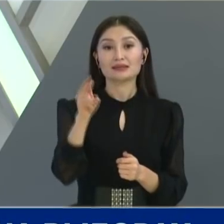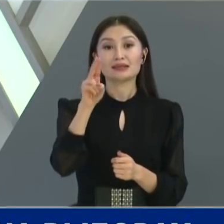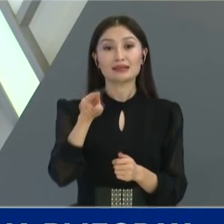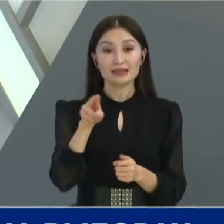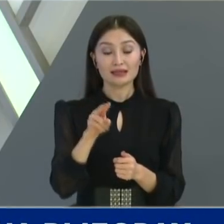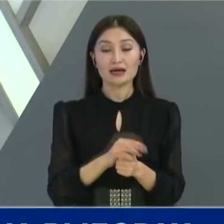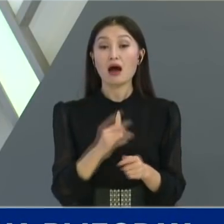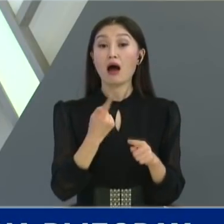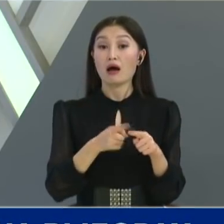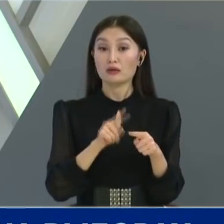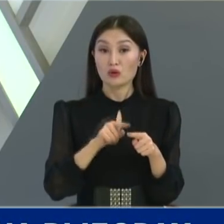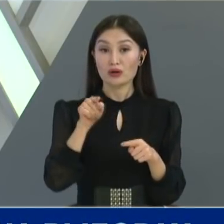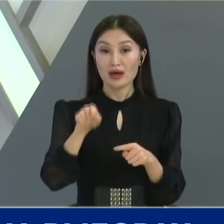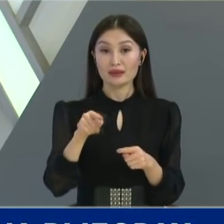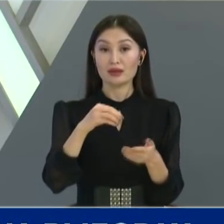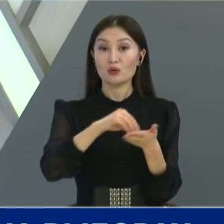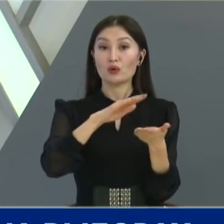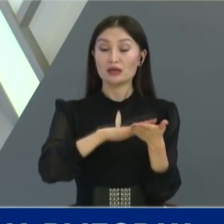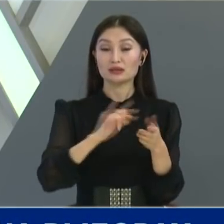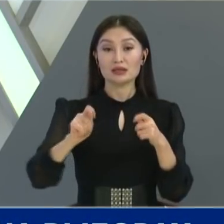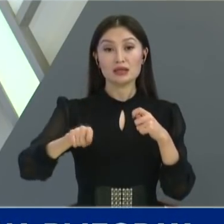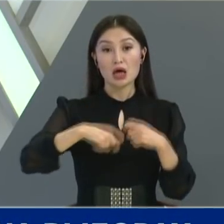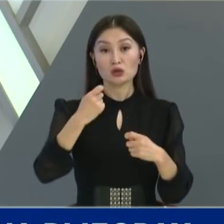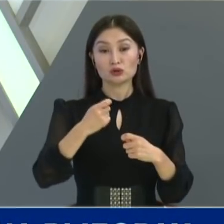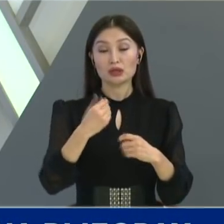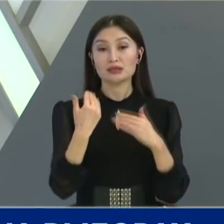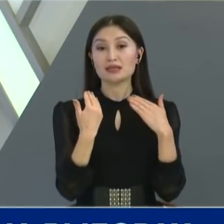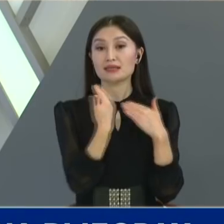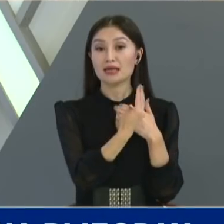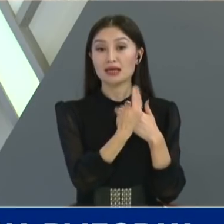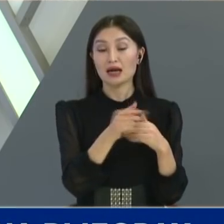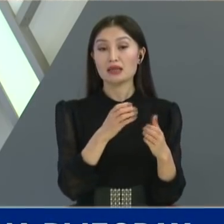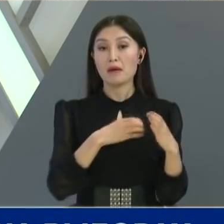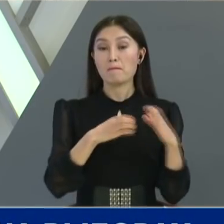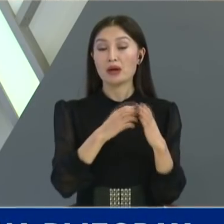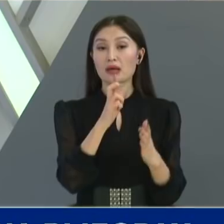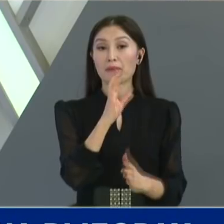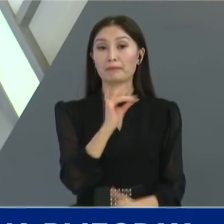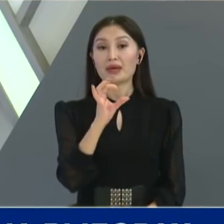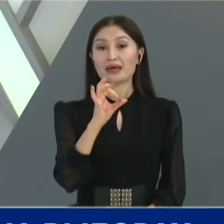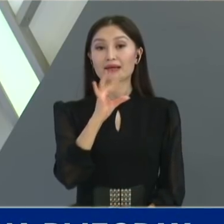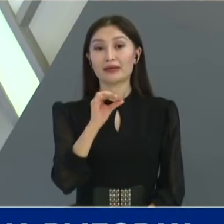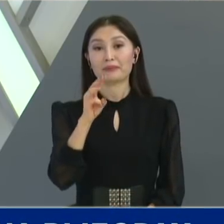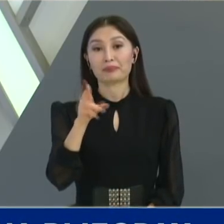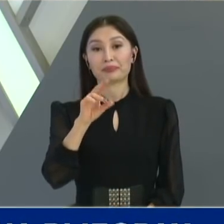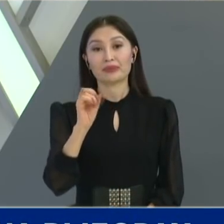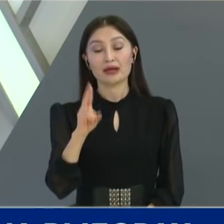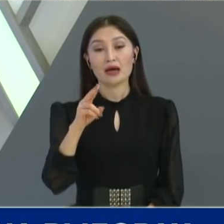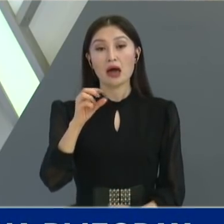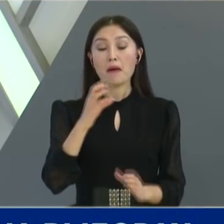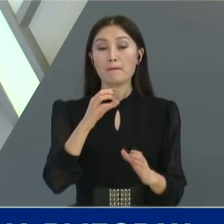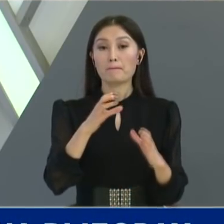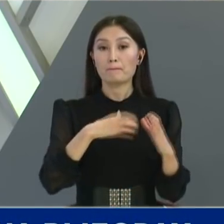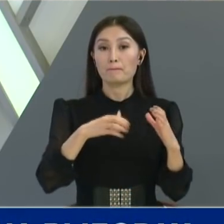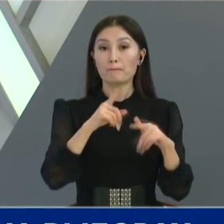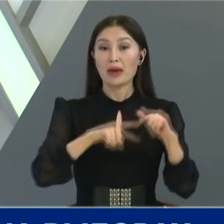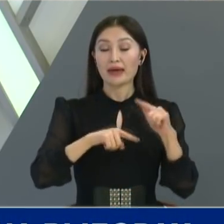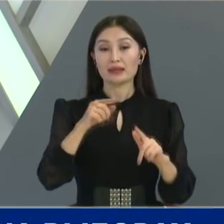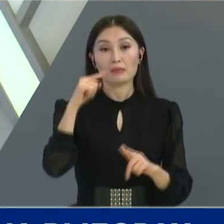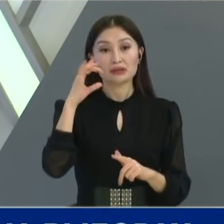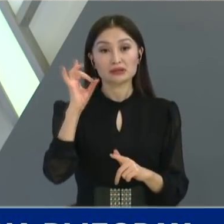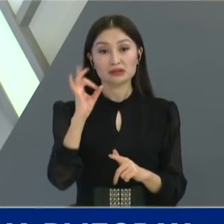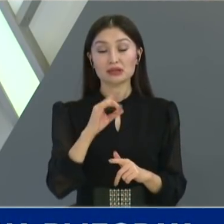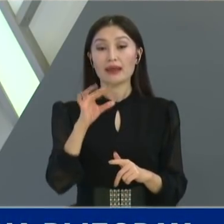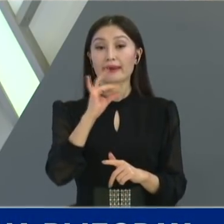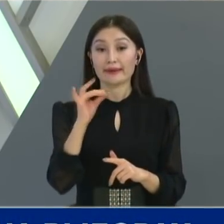социал-демократы, в котором они указывают на нарушения со стороны партии Биримдик, Мекеним Кыргызстан и Кыргызстан для дачи